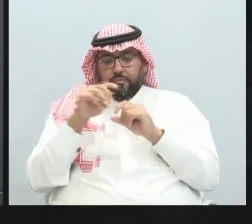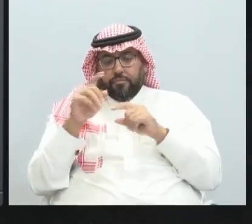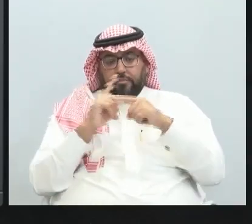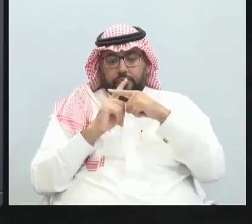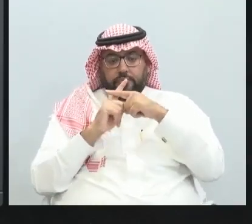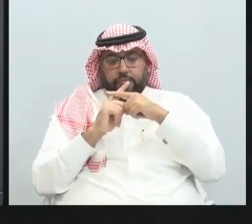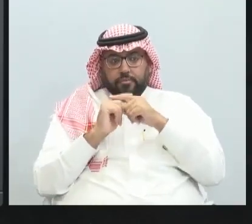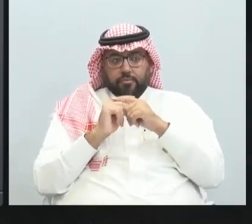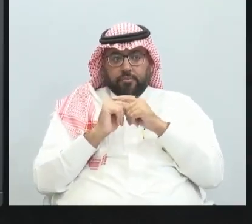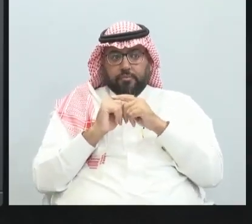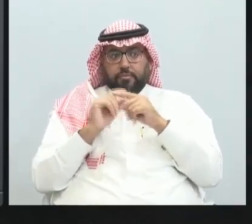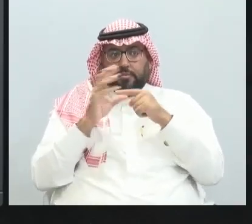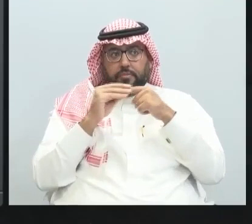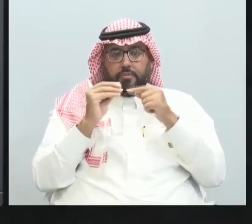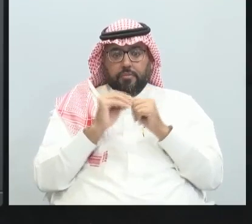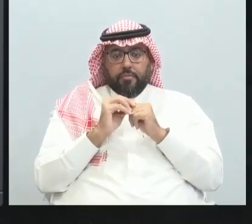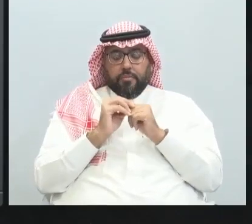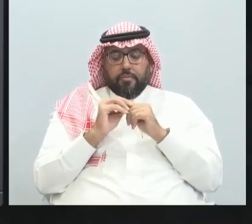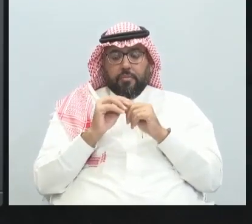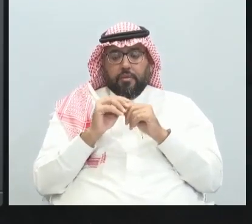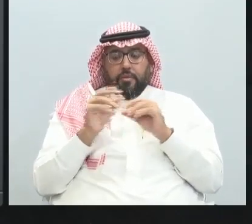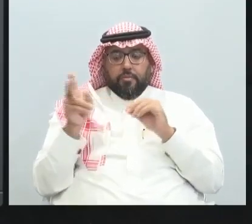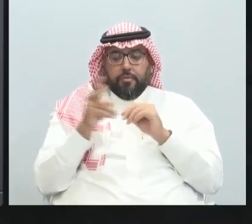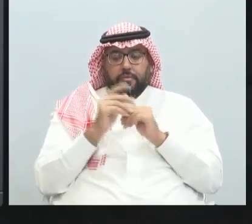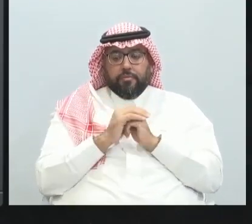الثاني اشاره الطرح واضح